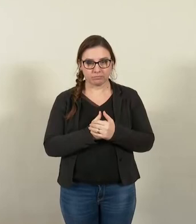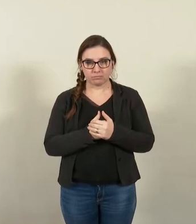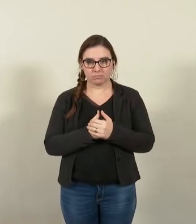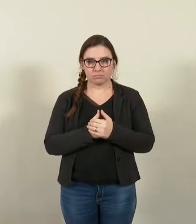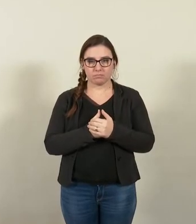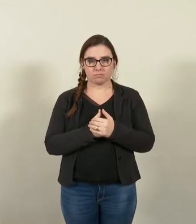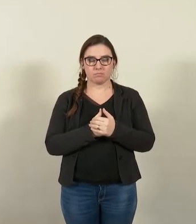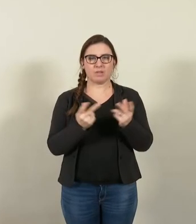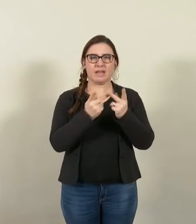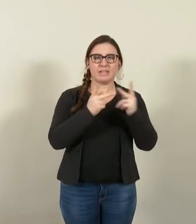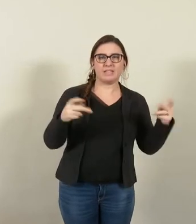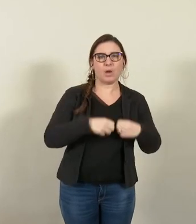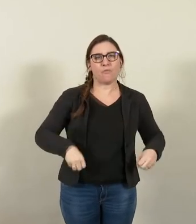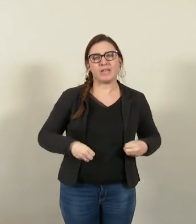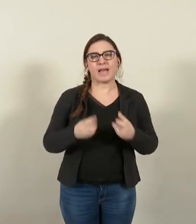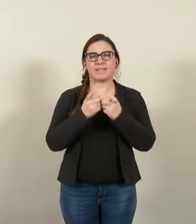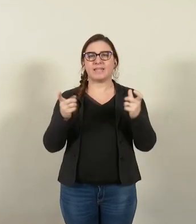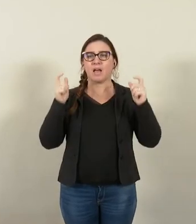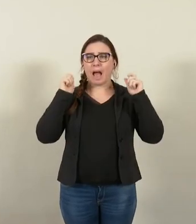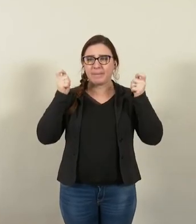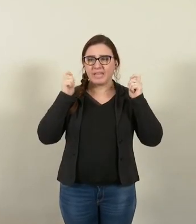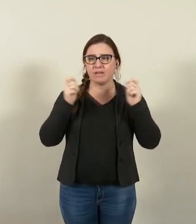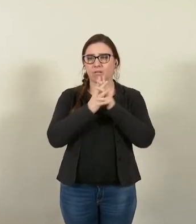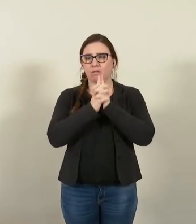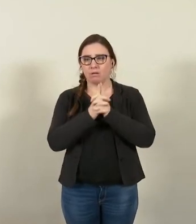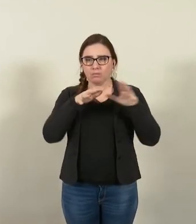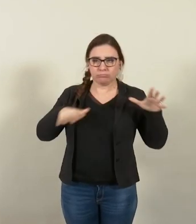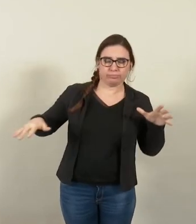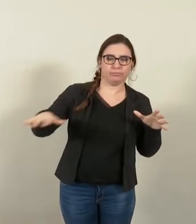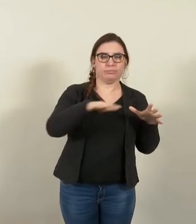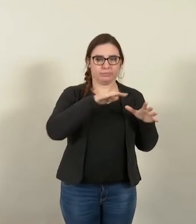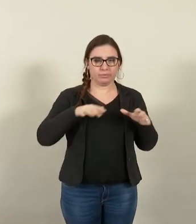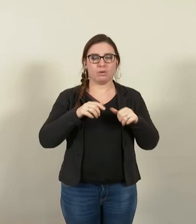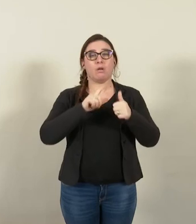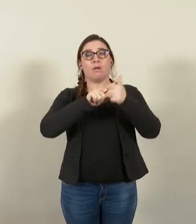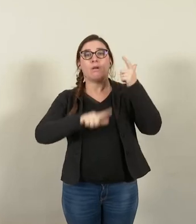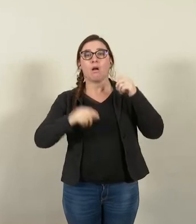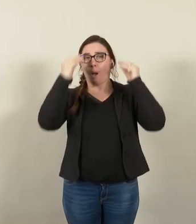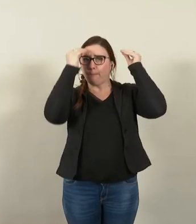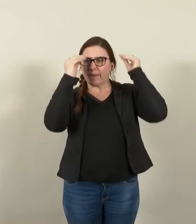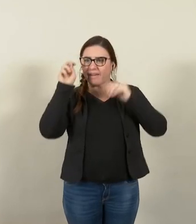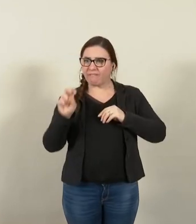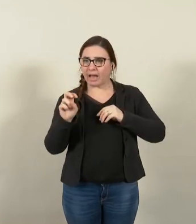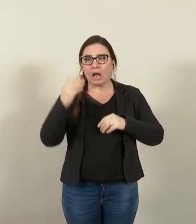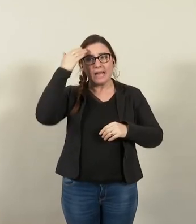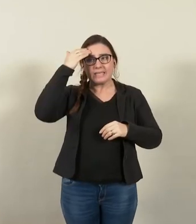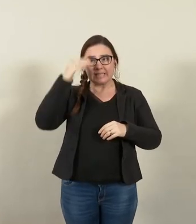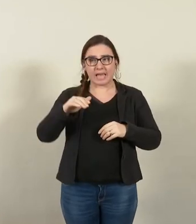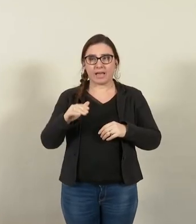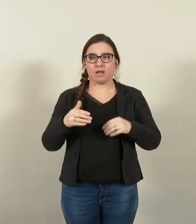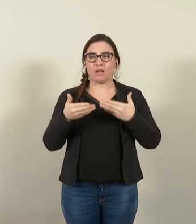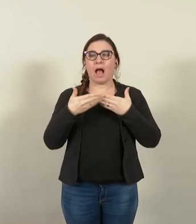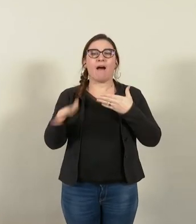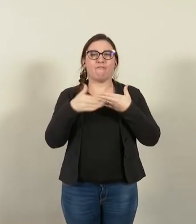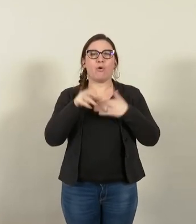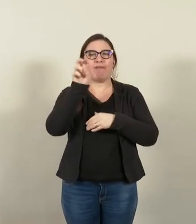ouvrière cité de l'abaye les volets verts citz un de ces trois noms et vous serez exactement où l'on est de quoi l'on de quoi l'on de quoi